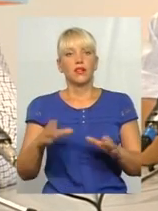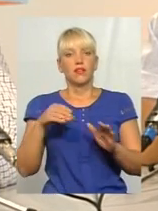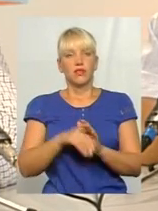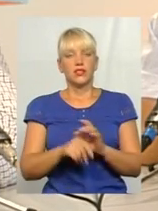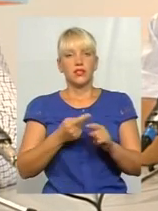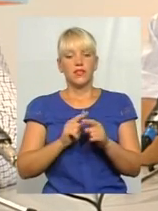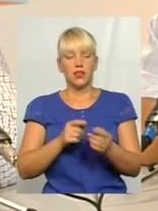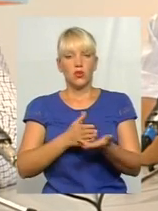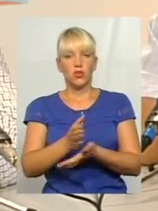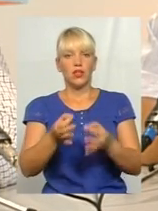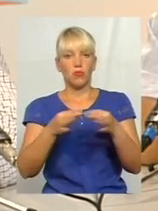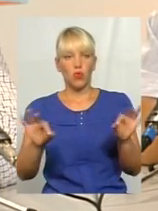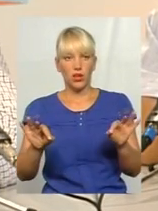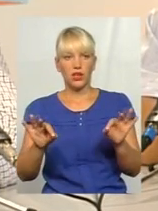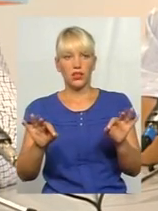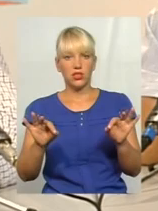нормальних